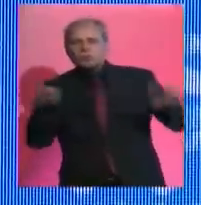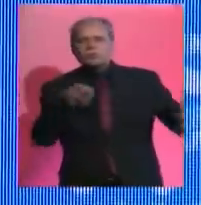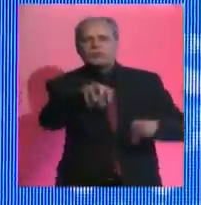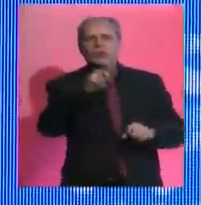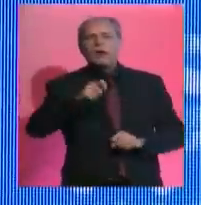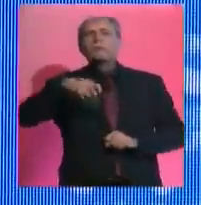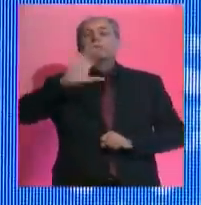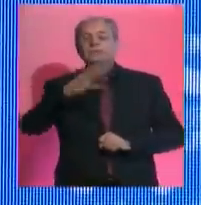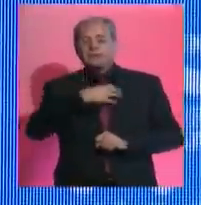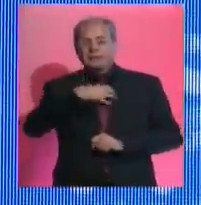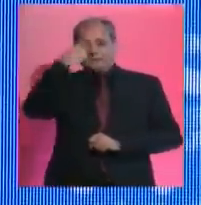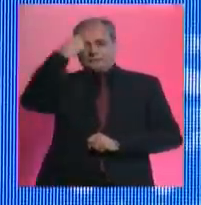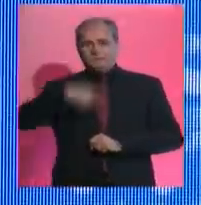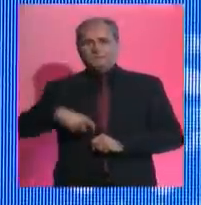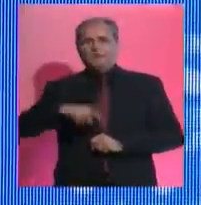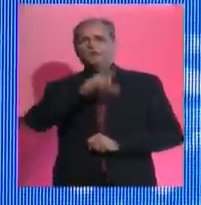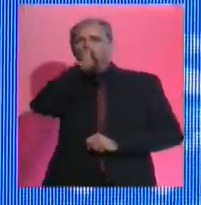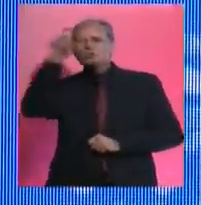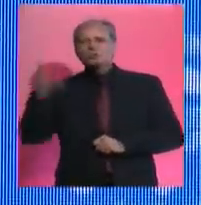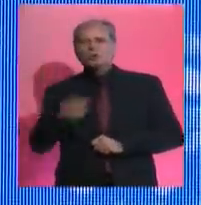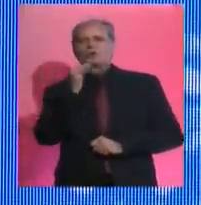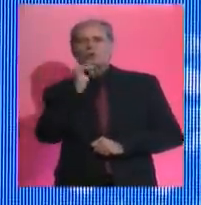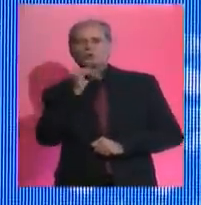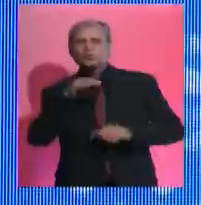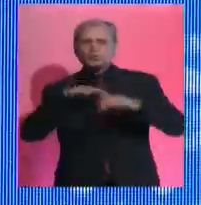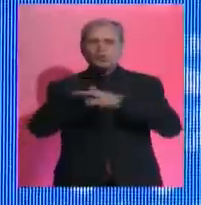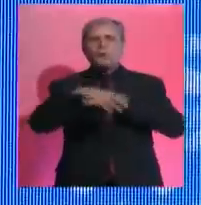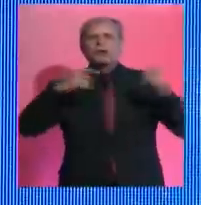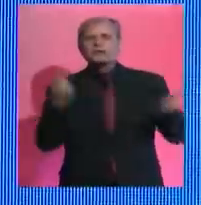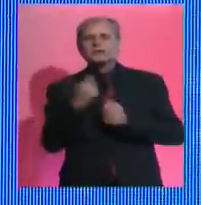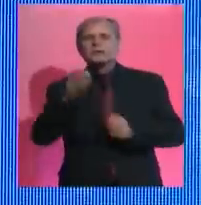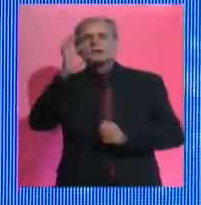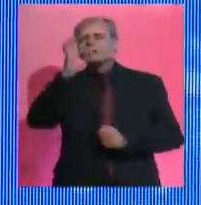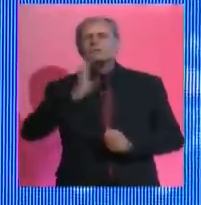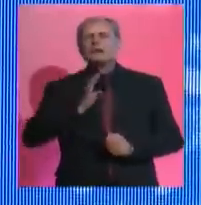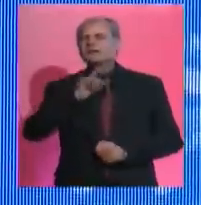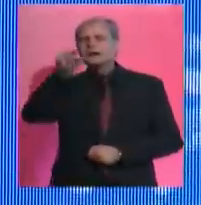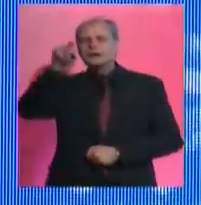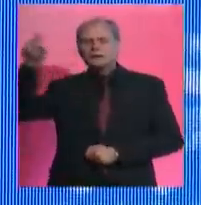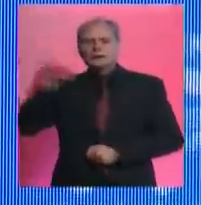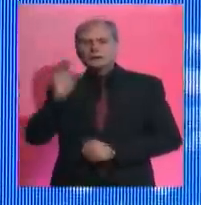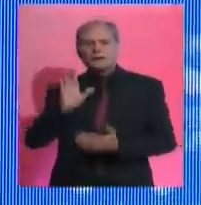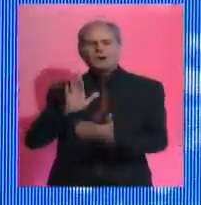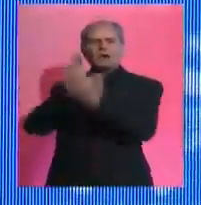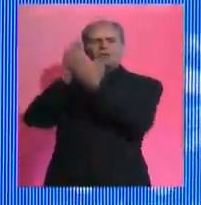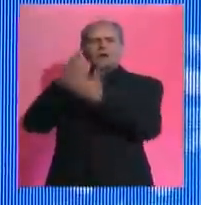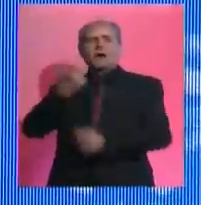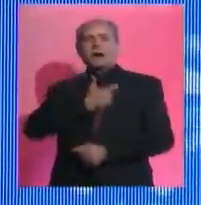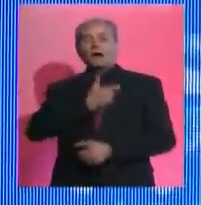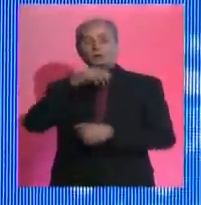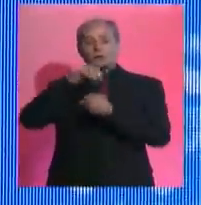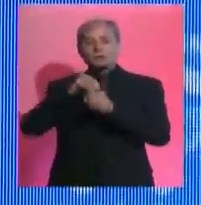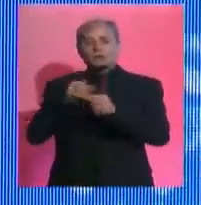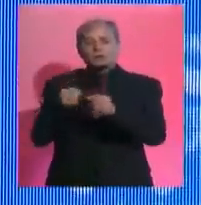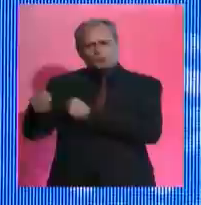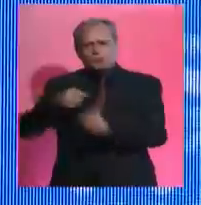mış kendisi üzerinden ülkeyi kutuplaştırma ya çalışan kimi Vesayet kurumlarına karşı dahi hukuk